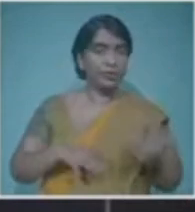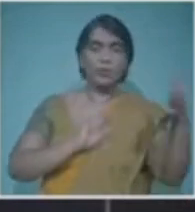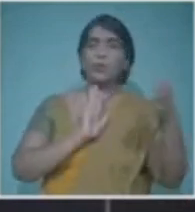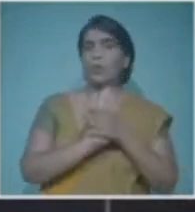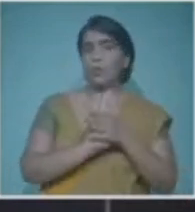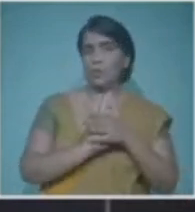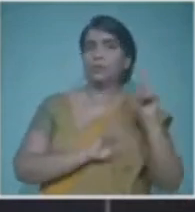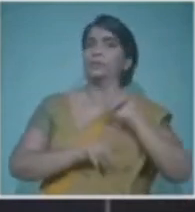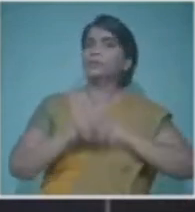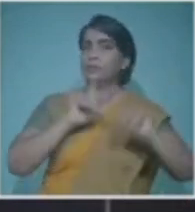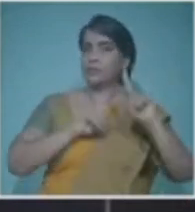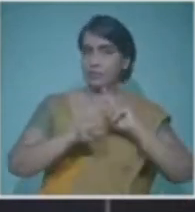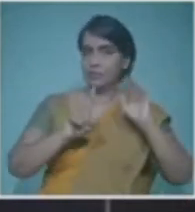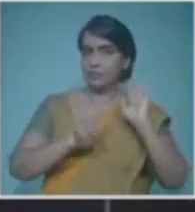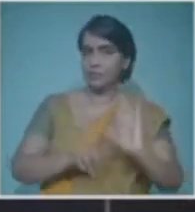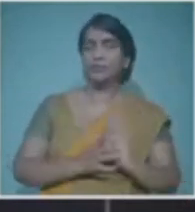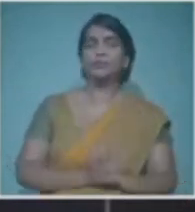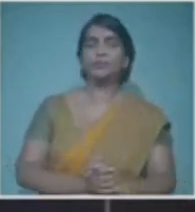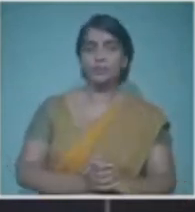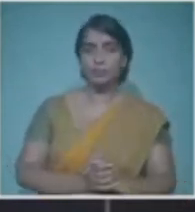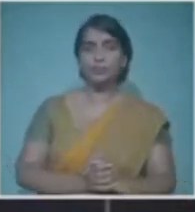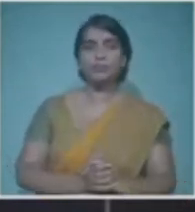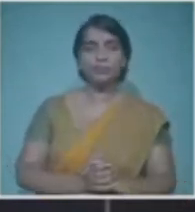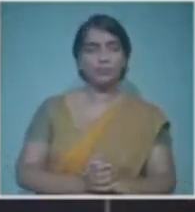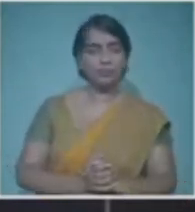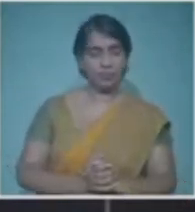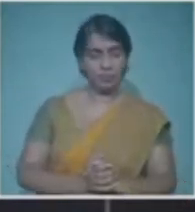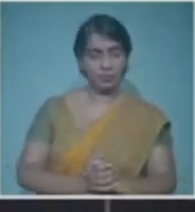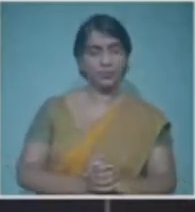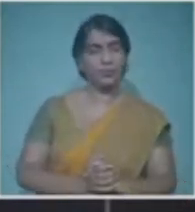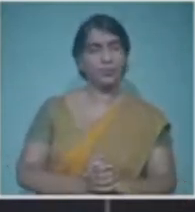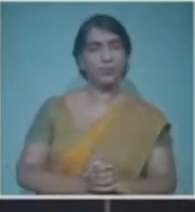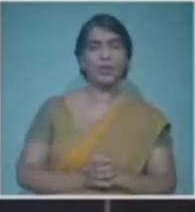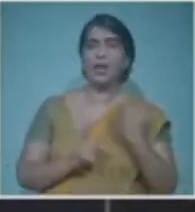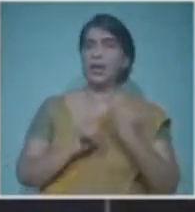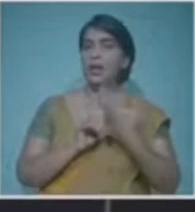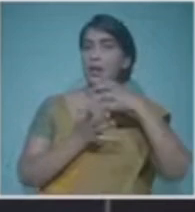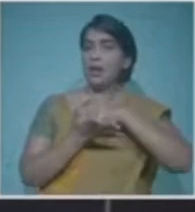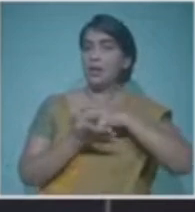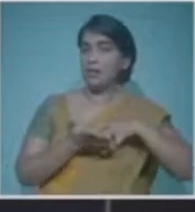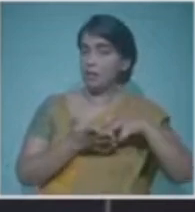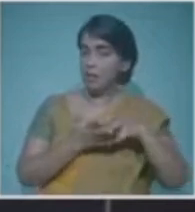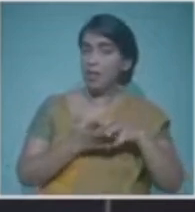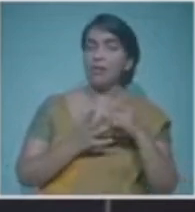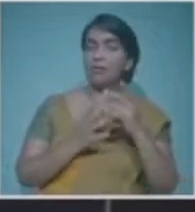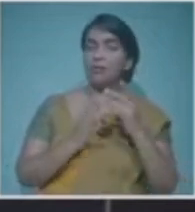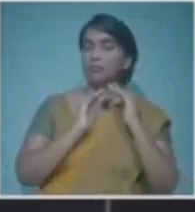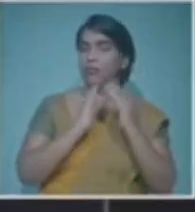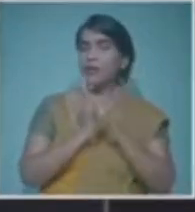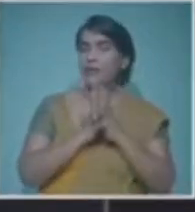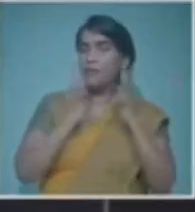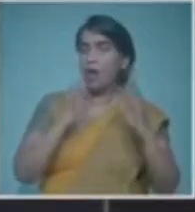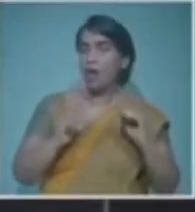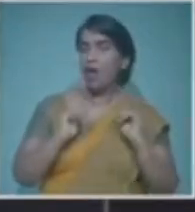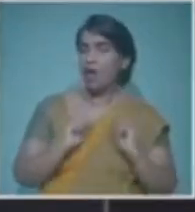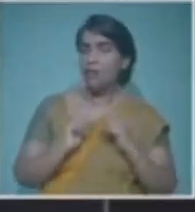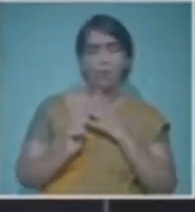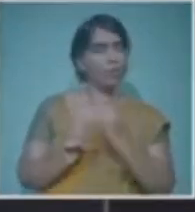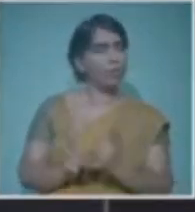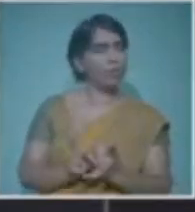මේ පිළිබඳව සාකච්ඡා කරනවා මැපින් සියල්ලම ඒ කියන්නේ කලාප කාර්යාල වැඩි වෙන සංඛ්‍යාව කොහොමද වෙන්නේ ඊට